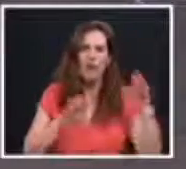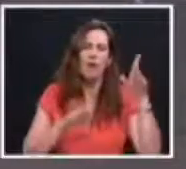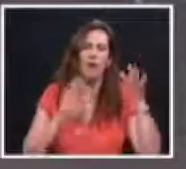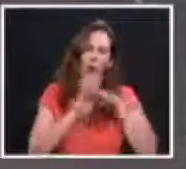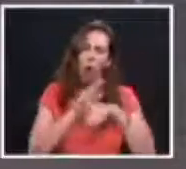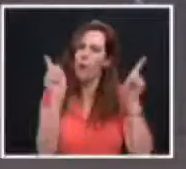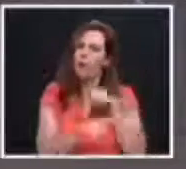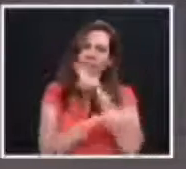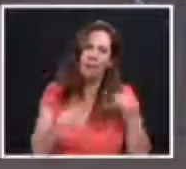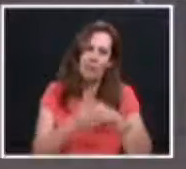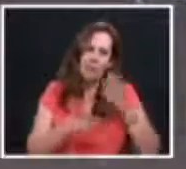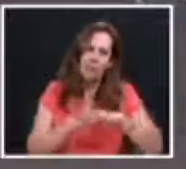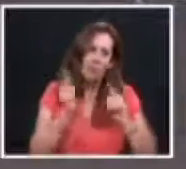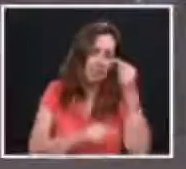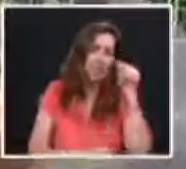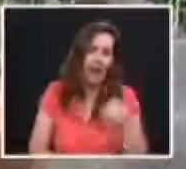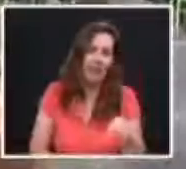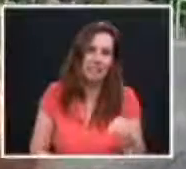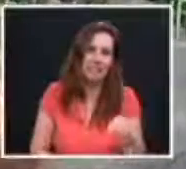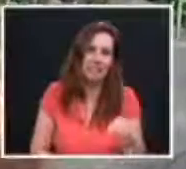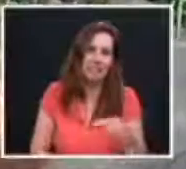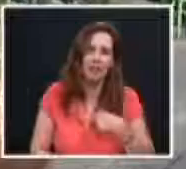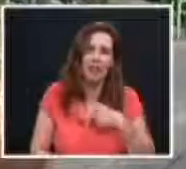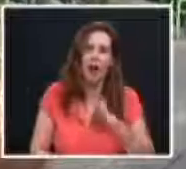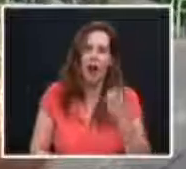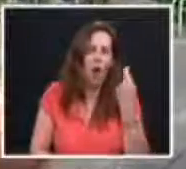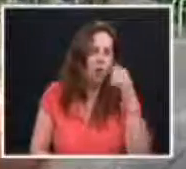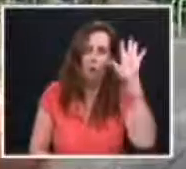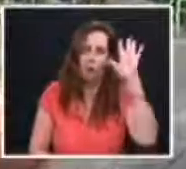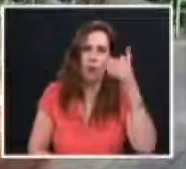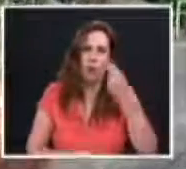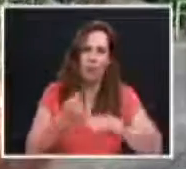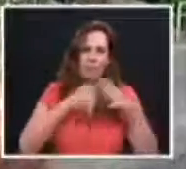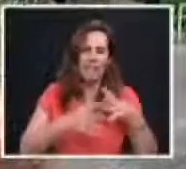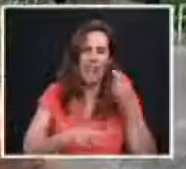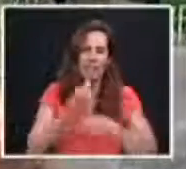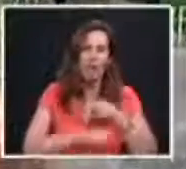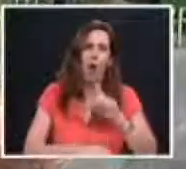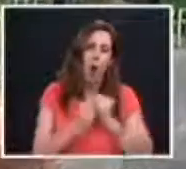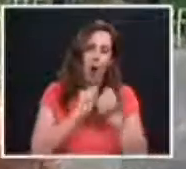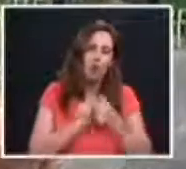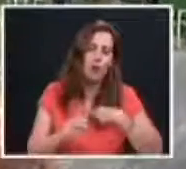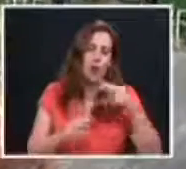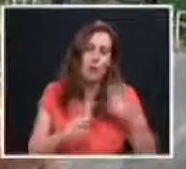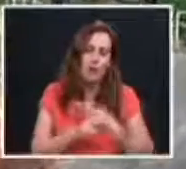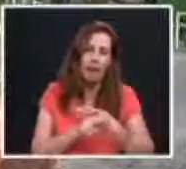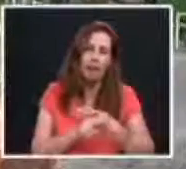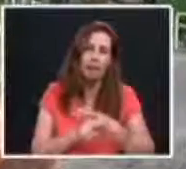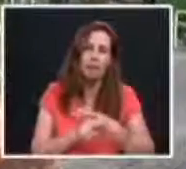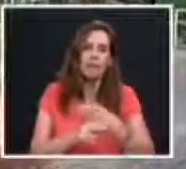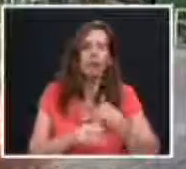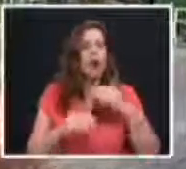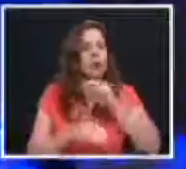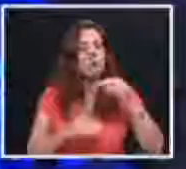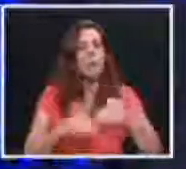נפסל מסיבות מקצועיות, נגיד במקרה הזה עלויות מאוד גבוהות על המגזר העסקי שלי. ואז או שאנחנו בדרך כלל נושאים כאלה מקדמים